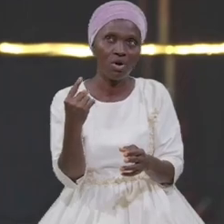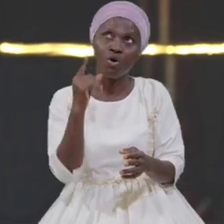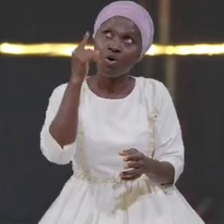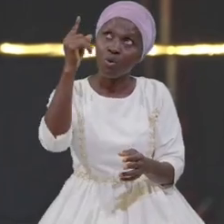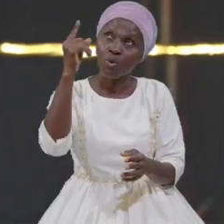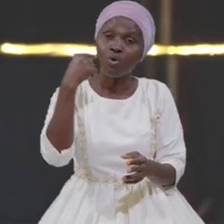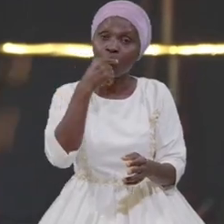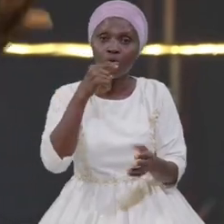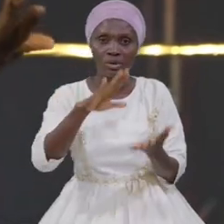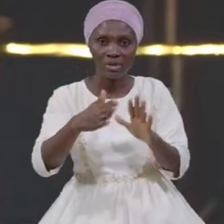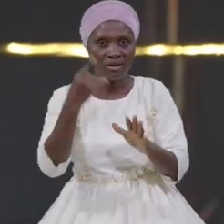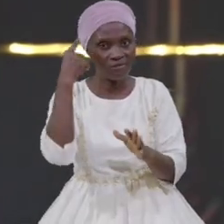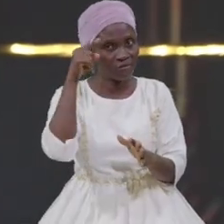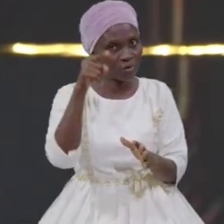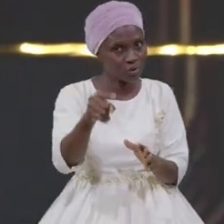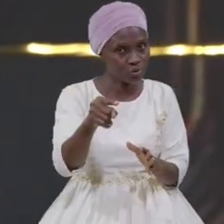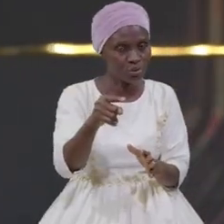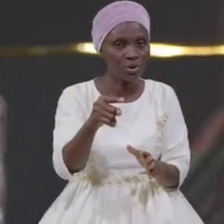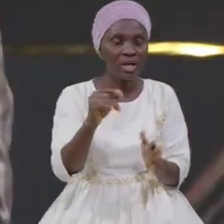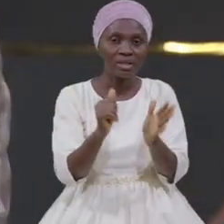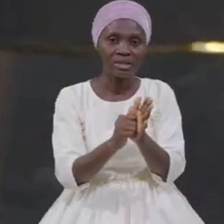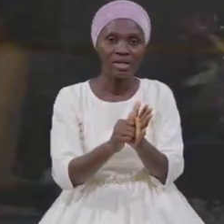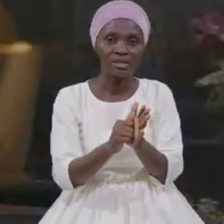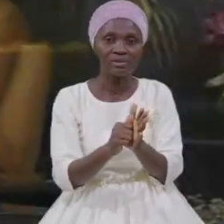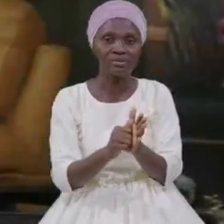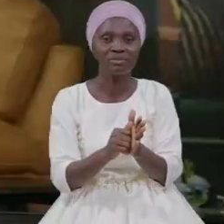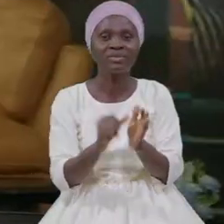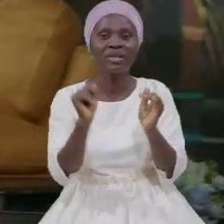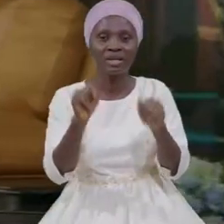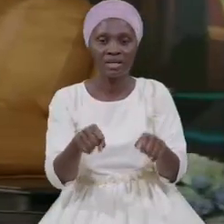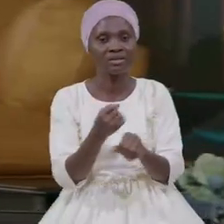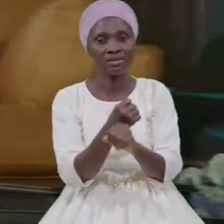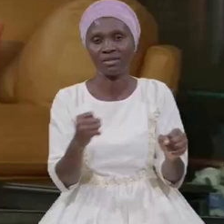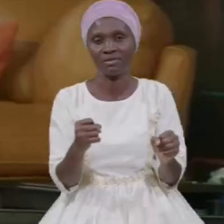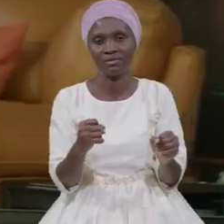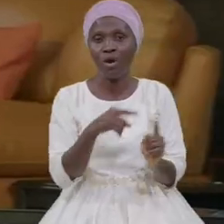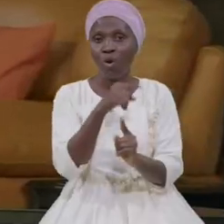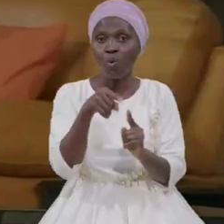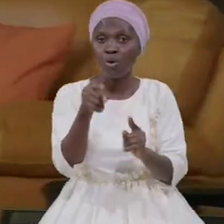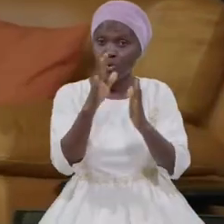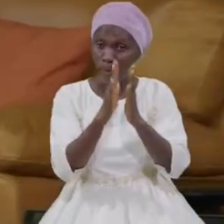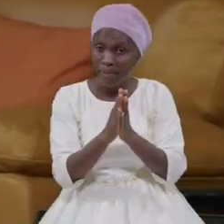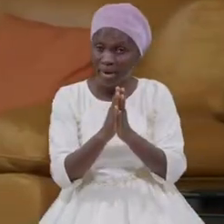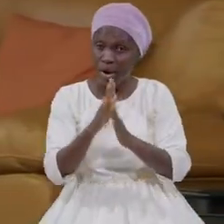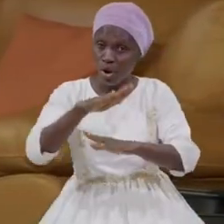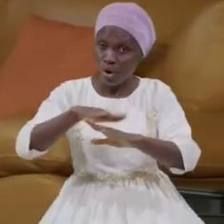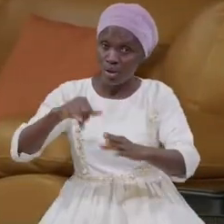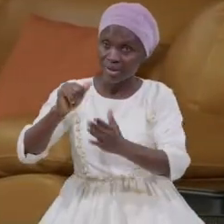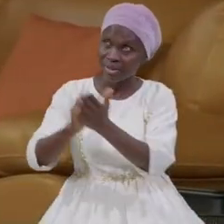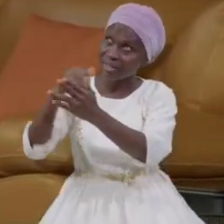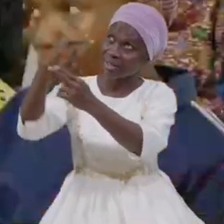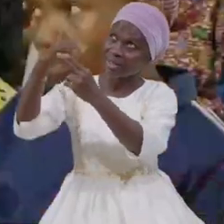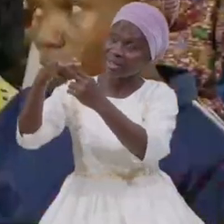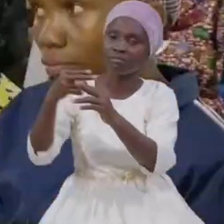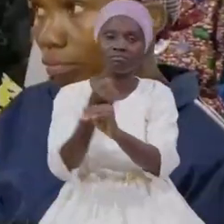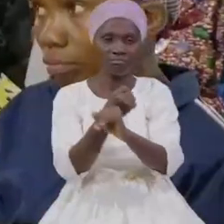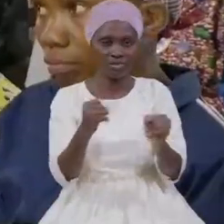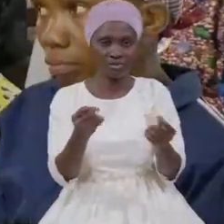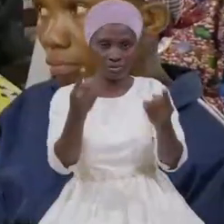toi, qui peut te sauver. Et quand tu invoques ce nom, le salut te